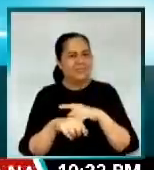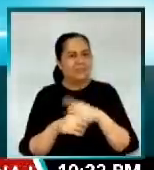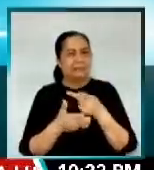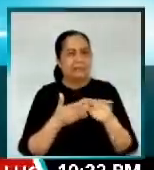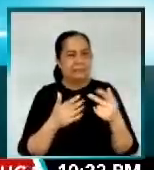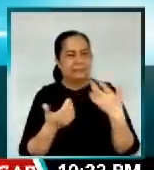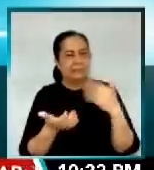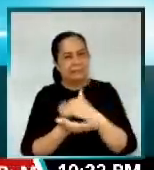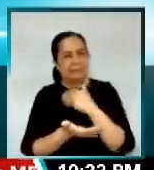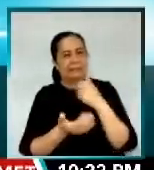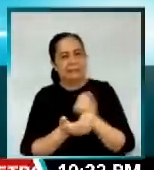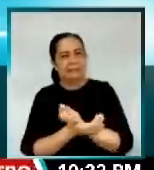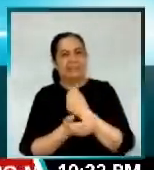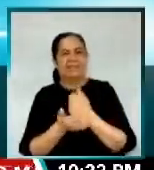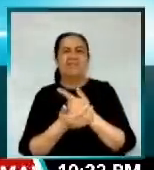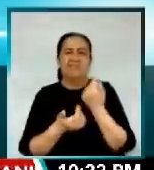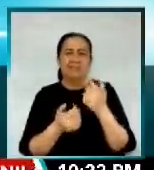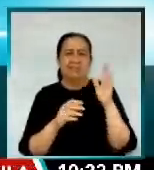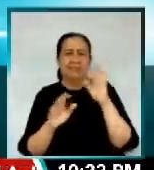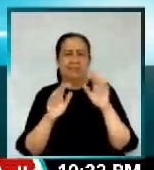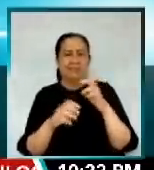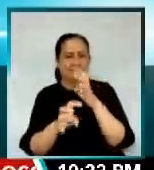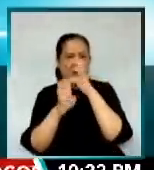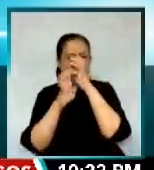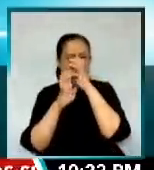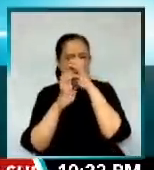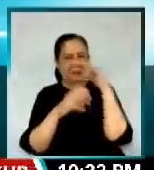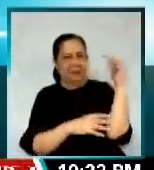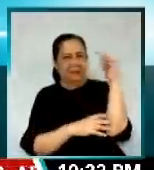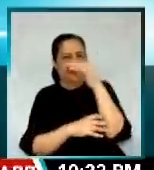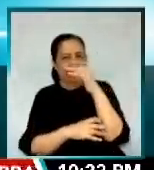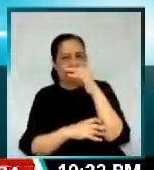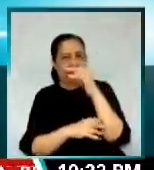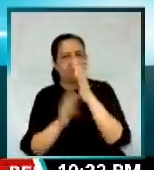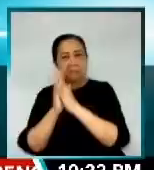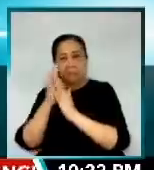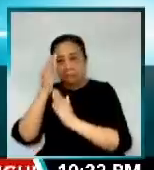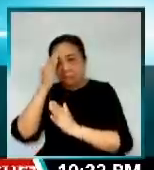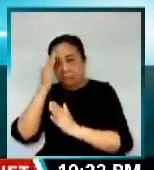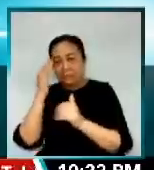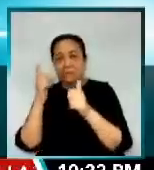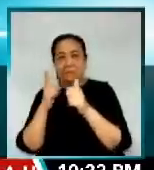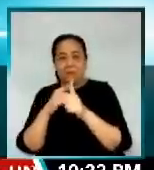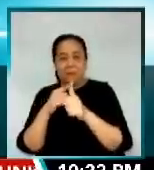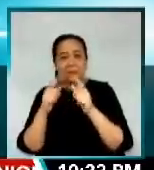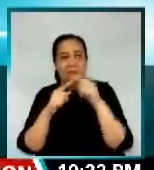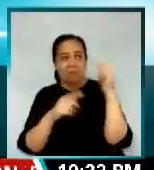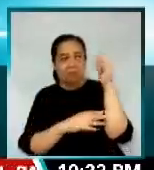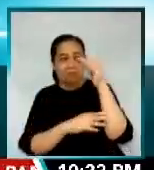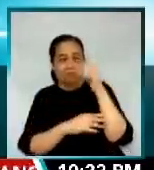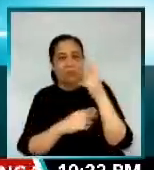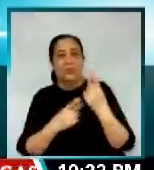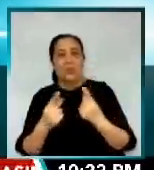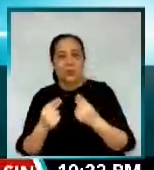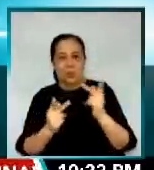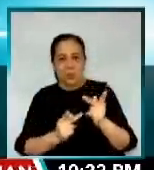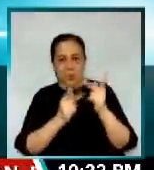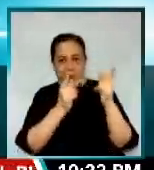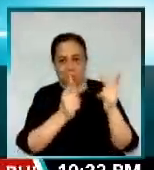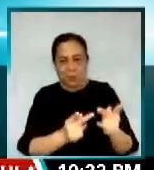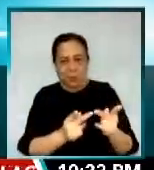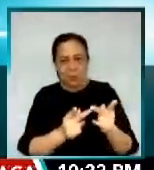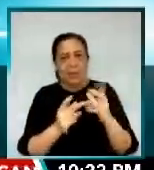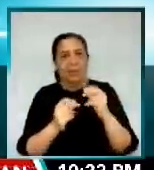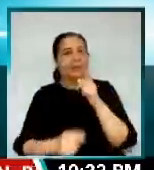dahil nga naman sa travel restrictions. Ipinagpaalam din daw muna ni Lucky sa airline ang gagawing proposal at swerteng